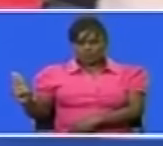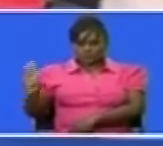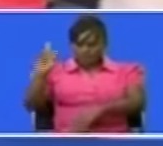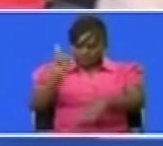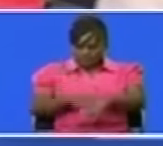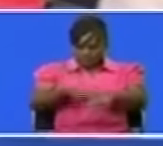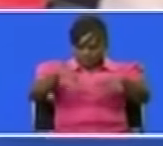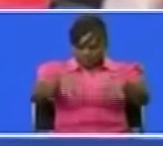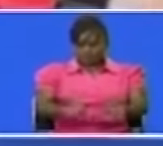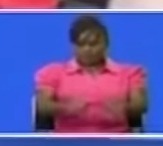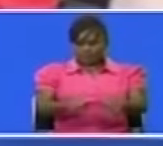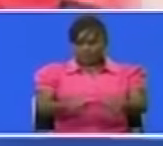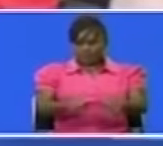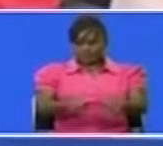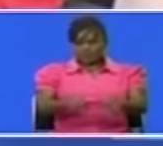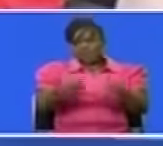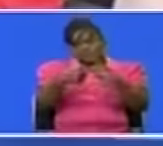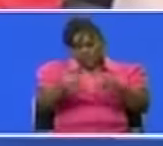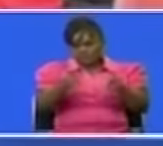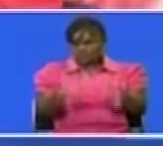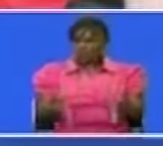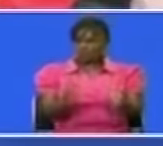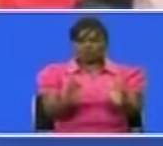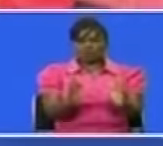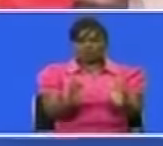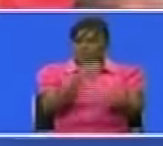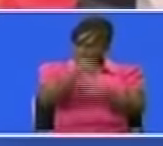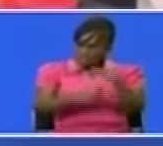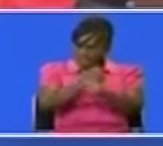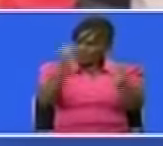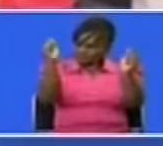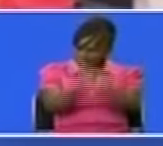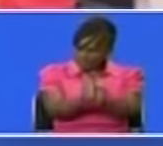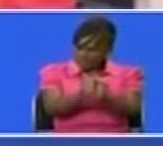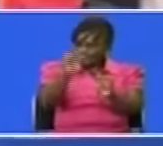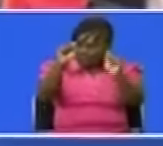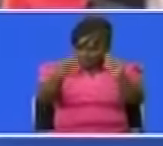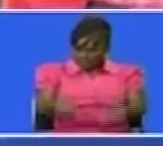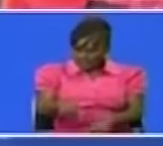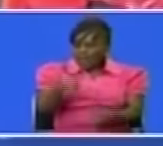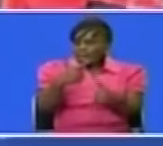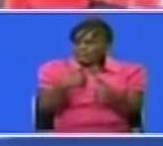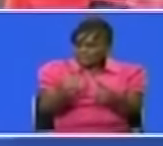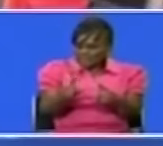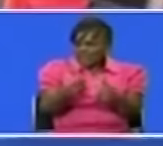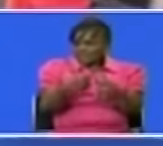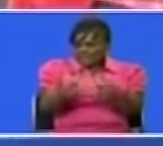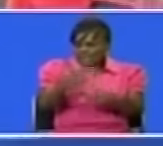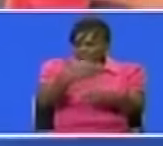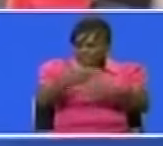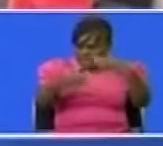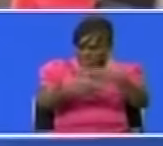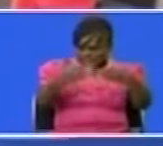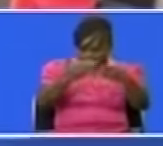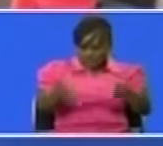wakati tuliingia, tafadhali start on this road. Wacha ichukue miaka 10, lakini anza hii 58 kilometers ya ramu, endelea